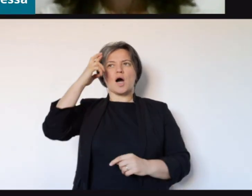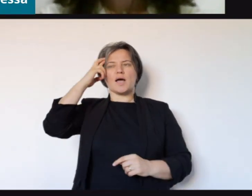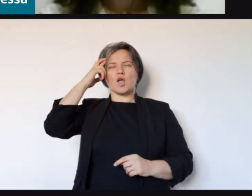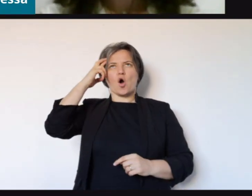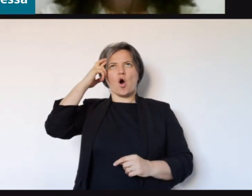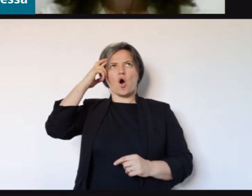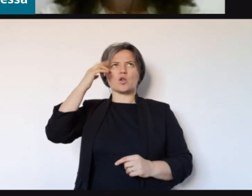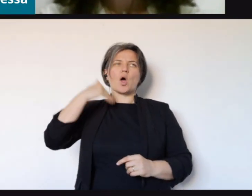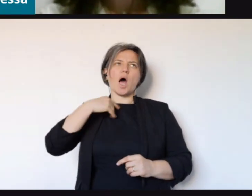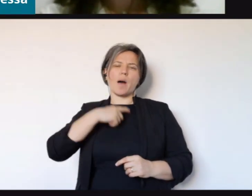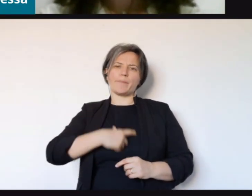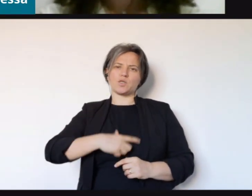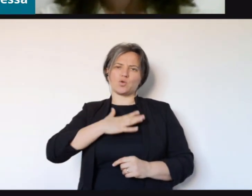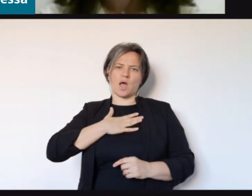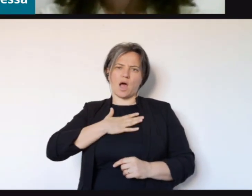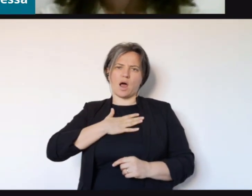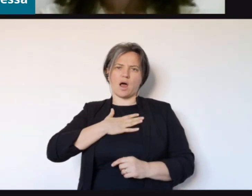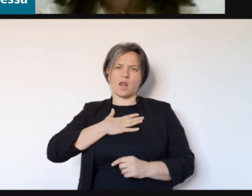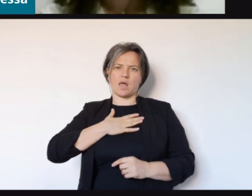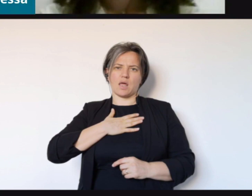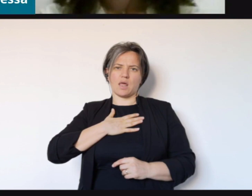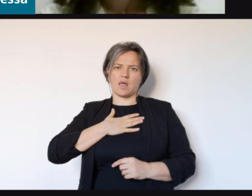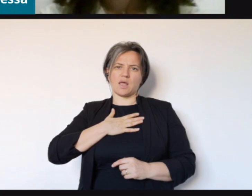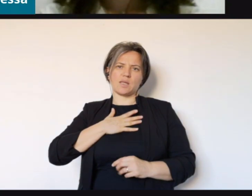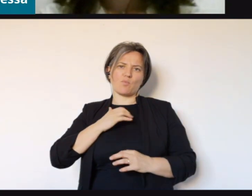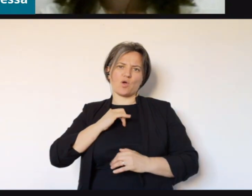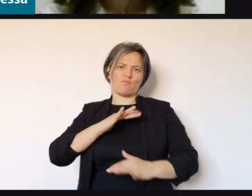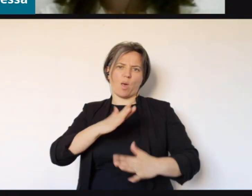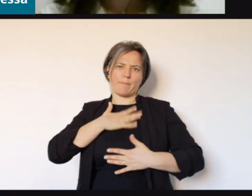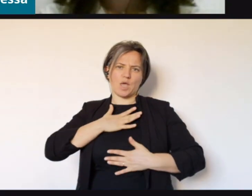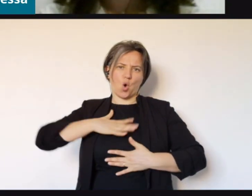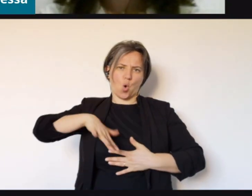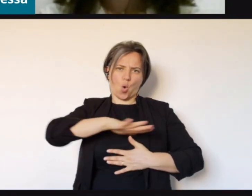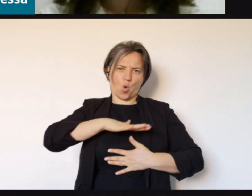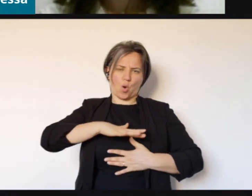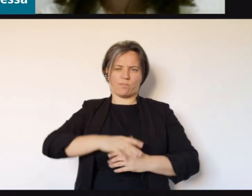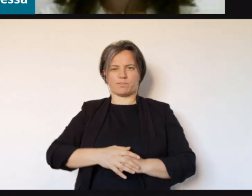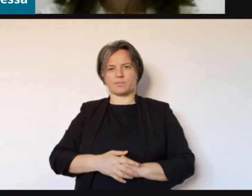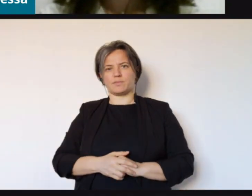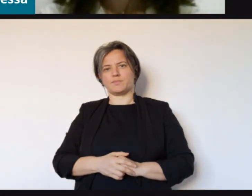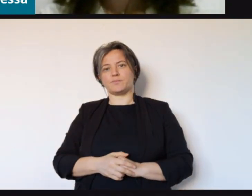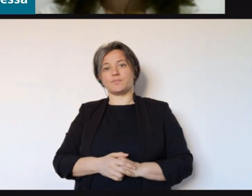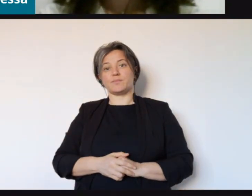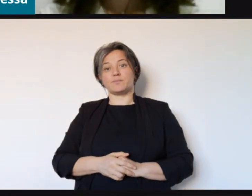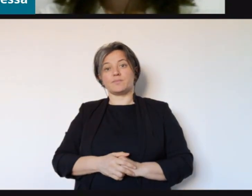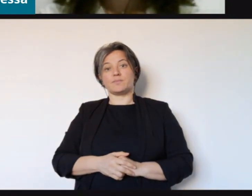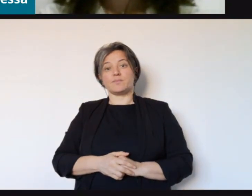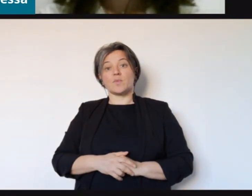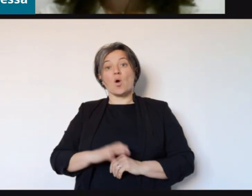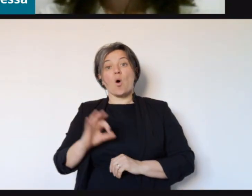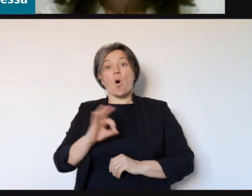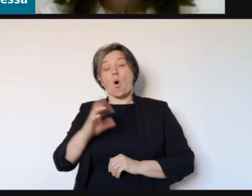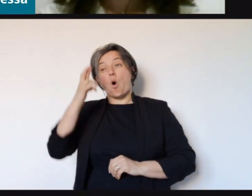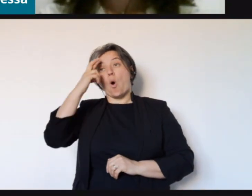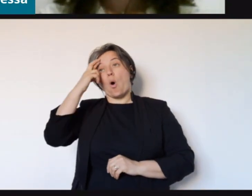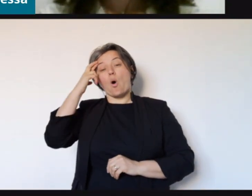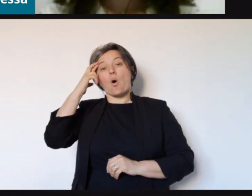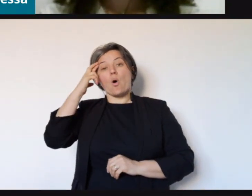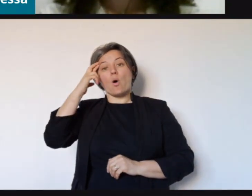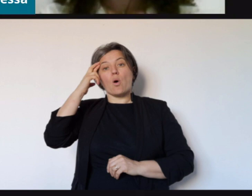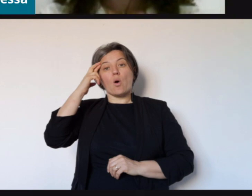un ricordo che è solo personale e quindi inciderà solo su di me, o un ricordo